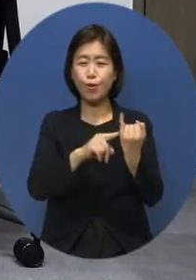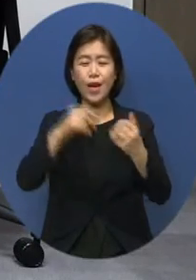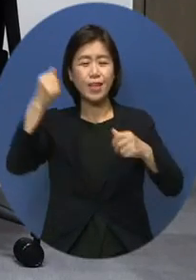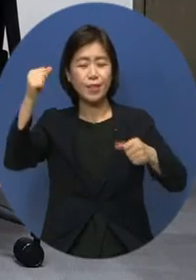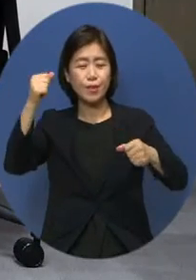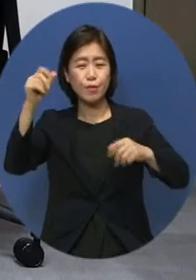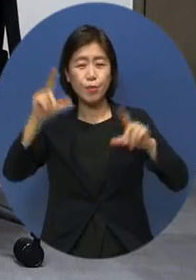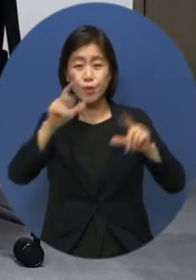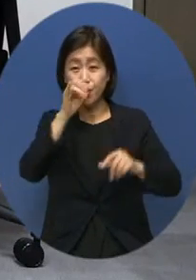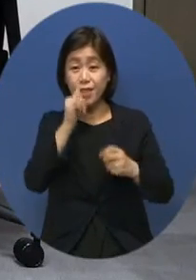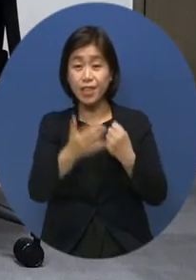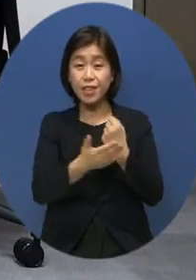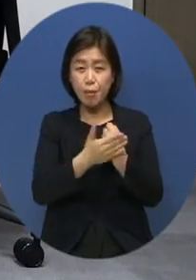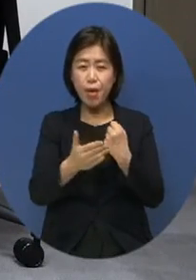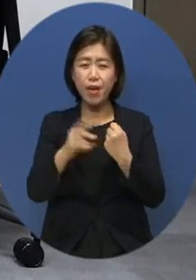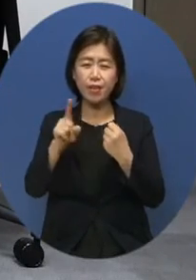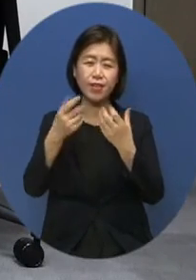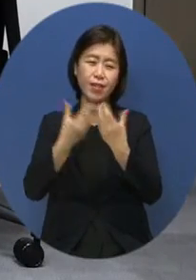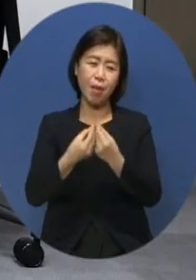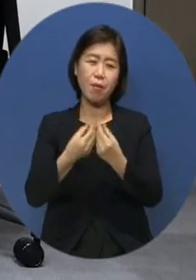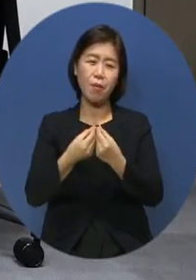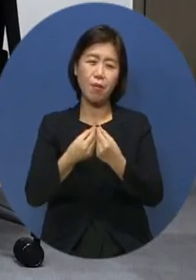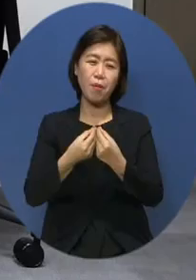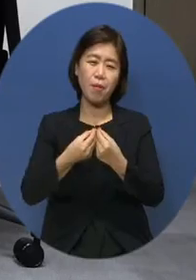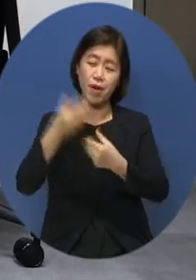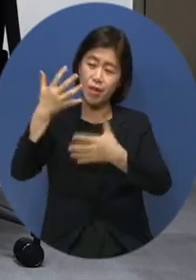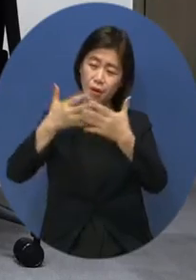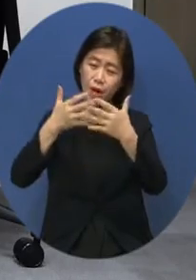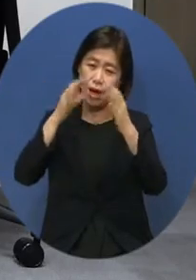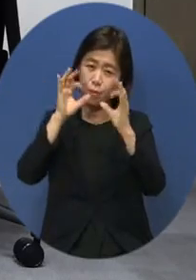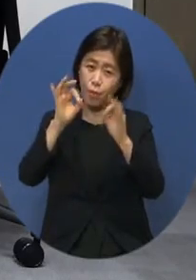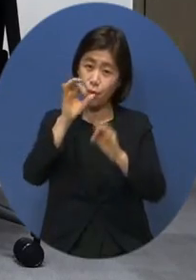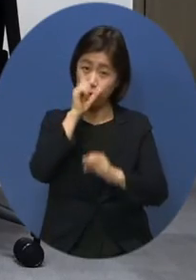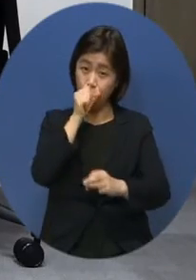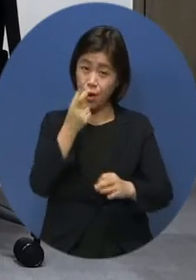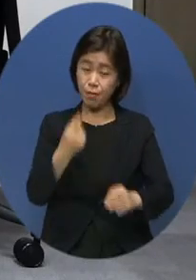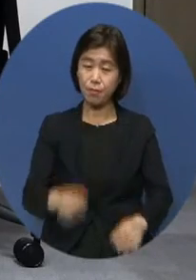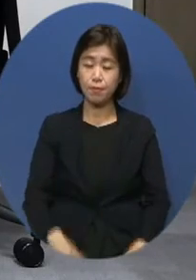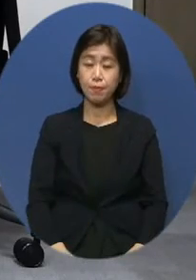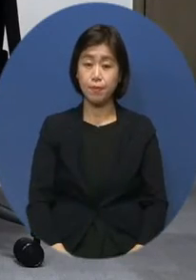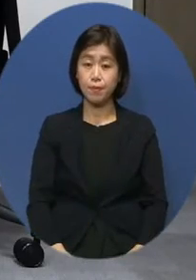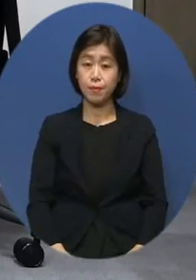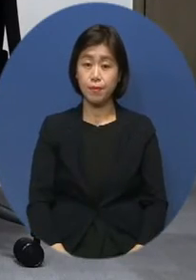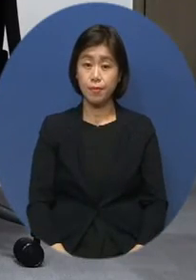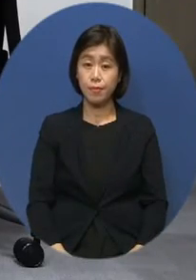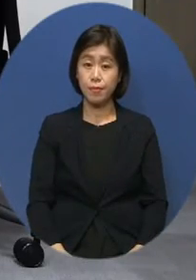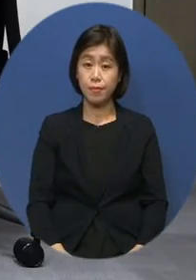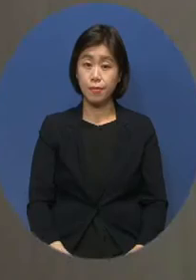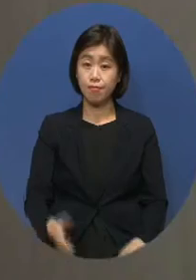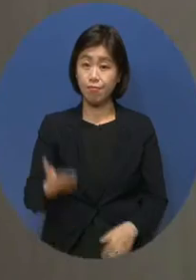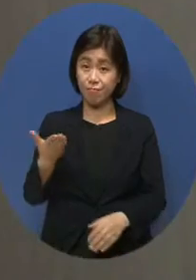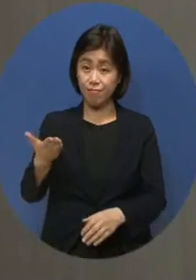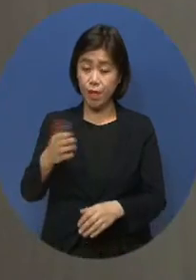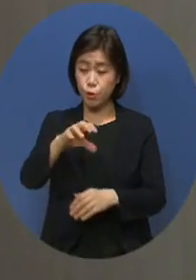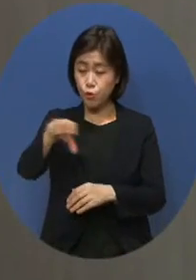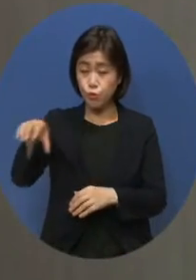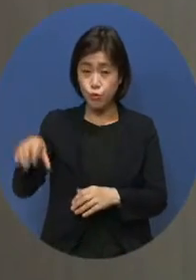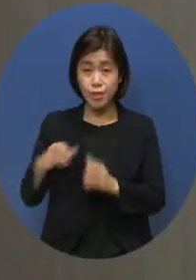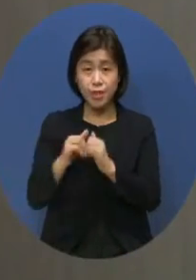나오니까 두루두루 그래서 좋아하는 것 같아요. 아, 그리고 그 영화를 본 주변 사람들의 반응은 좀 어땠어요?